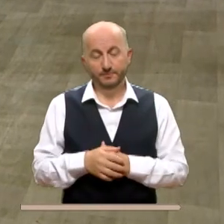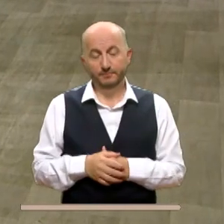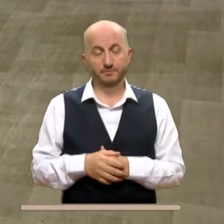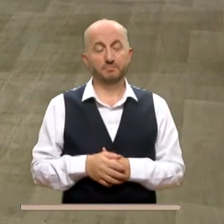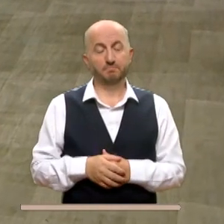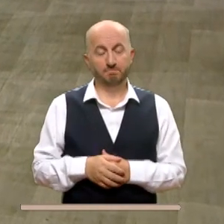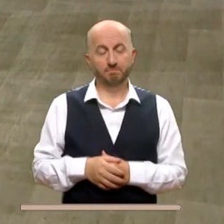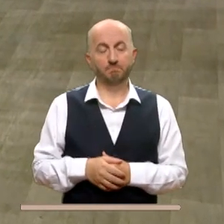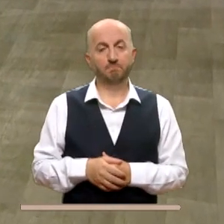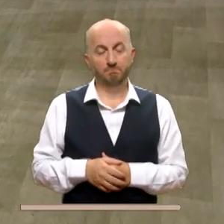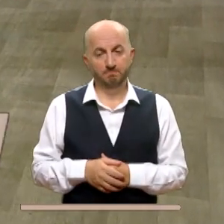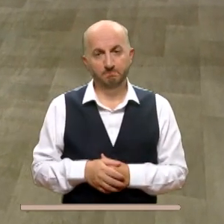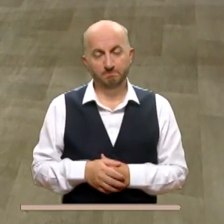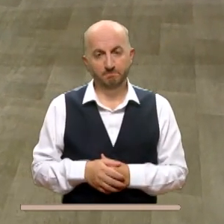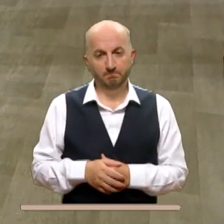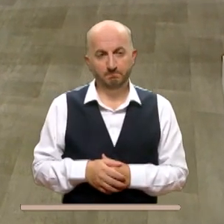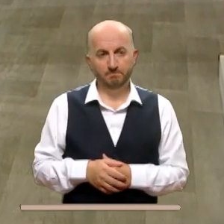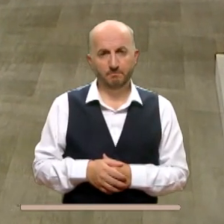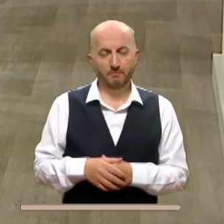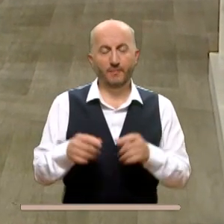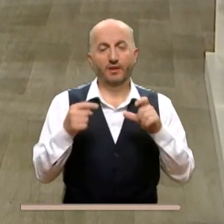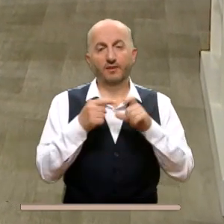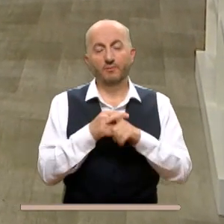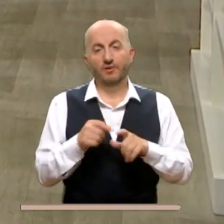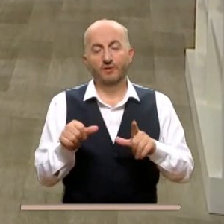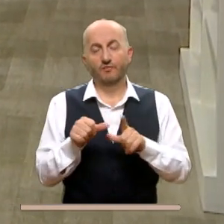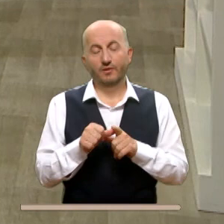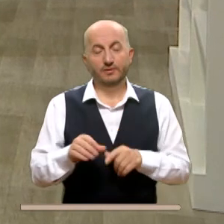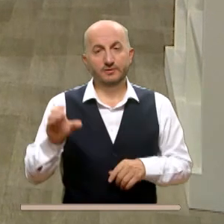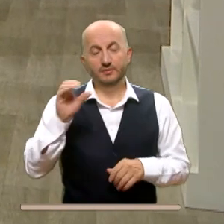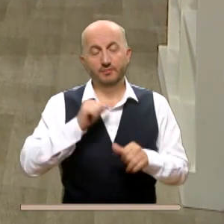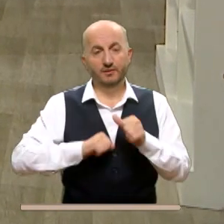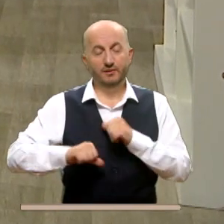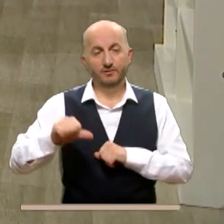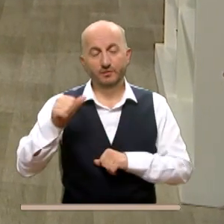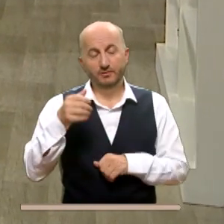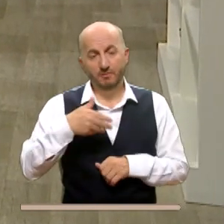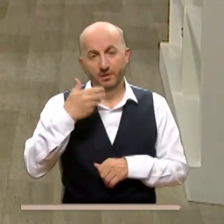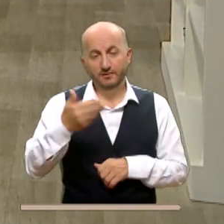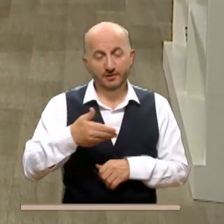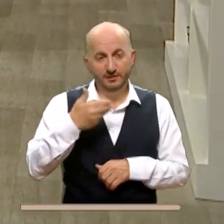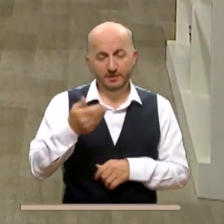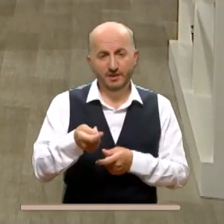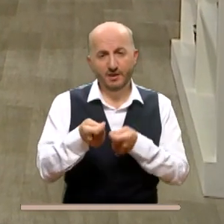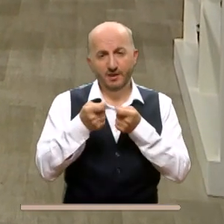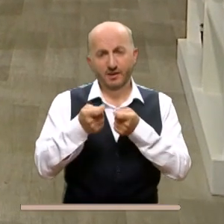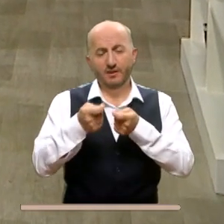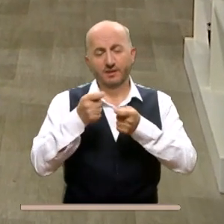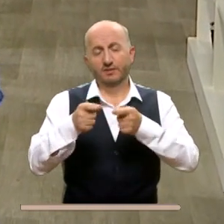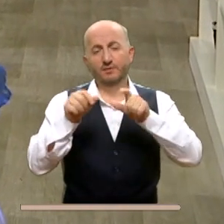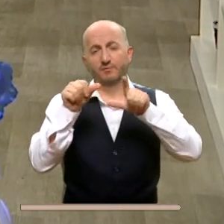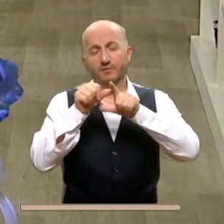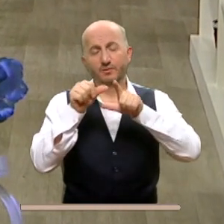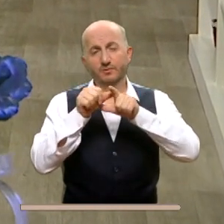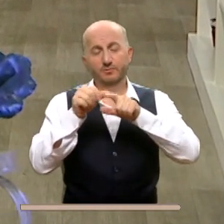tamamlayalım, sonra tekrar dönüş yapalım. Tabii. Akademik programları. Edebiyat fakültemizden, ilahiyat fakültemizden bahsettik. Eğitim fakültemiz mesela